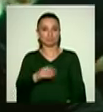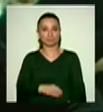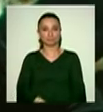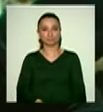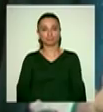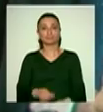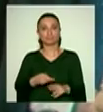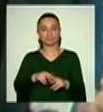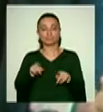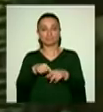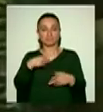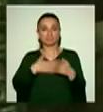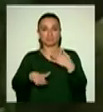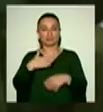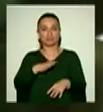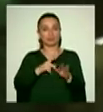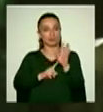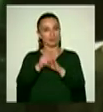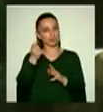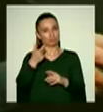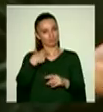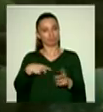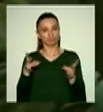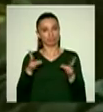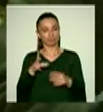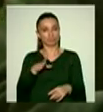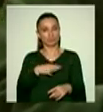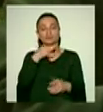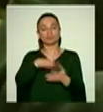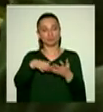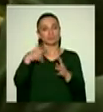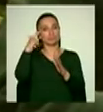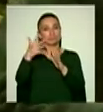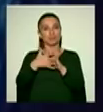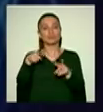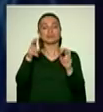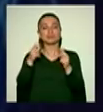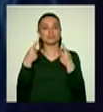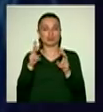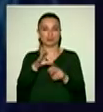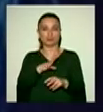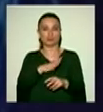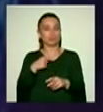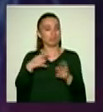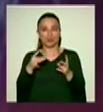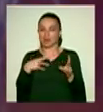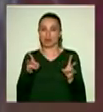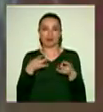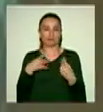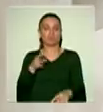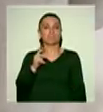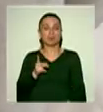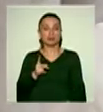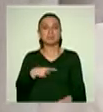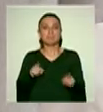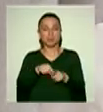გვერდით ყოფილიყვნენ. და ეს მახარებდა. თავიდან ცოტას ვეჭვიანობდი, მაგრამ შემდეგ მივხვდი, რომ ეს სხვა რაღაც იყო.